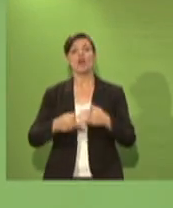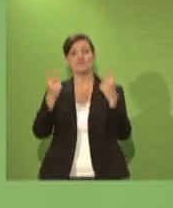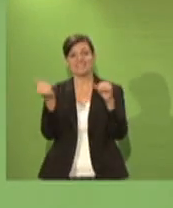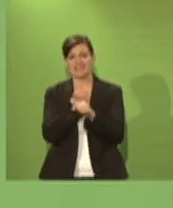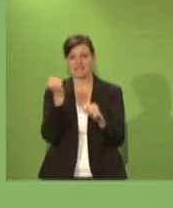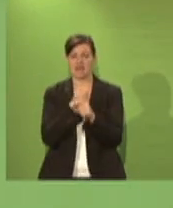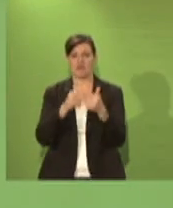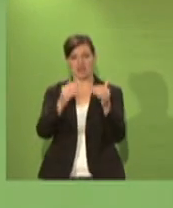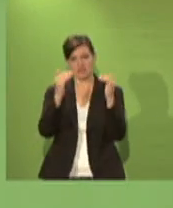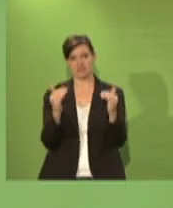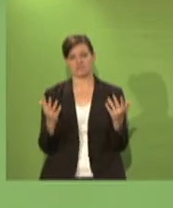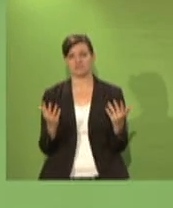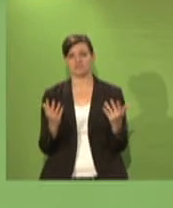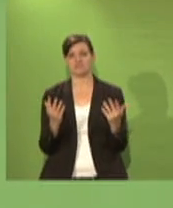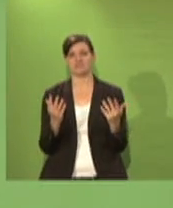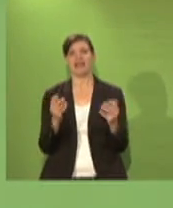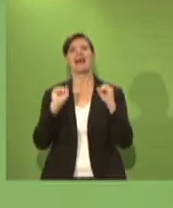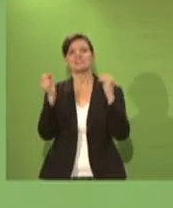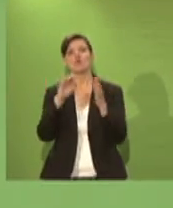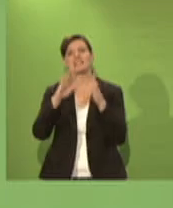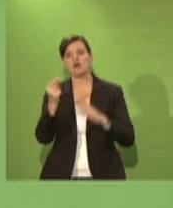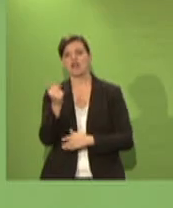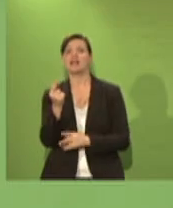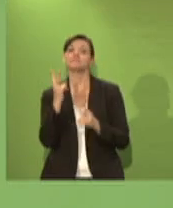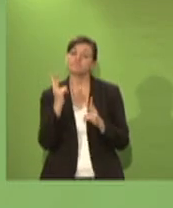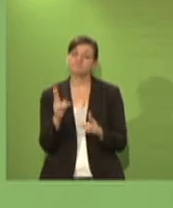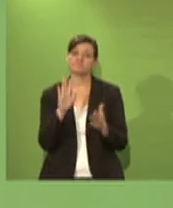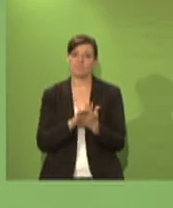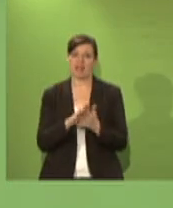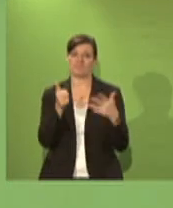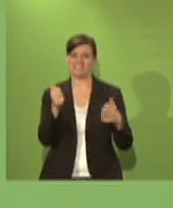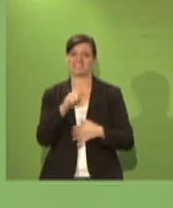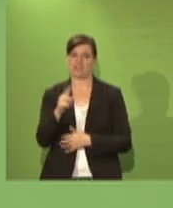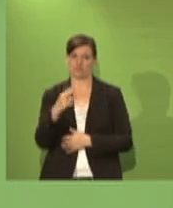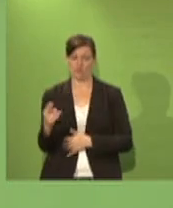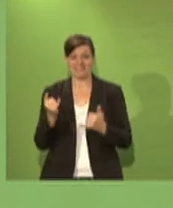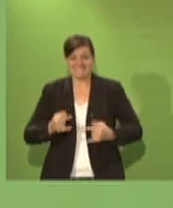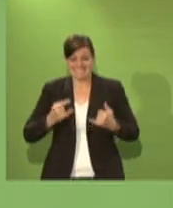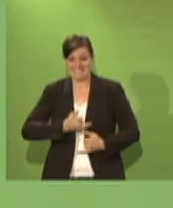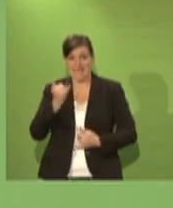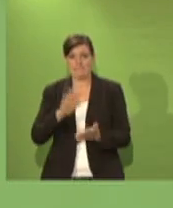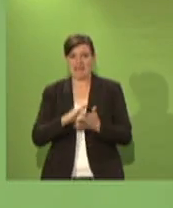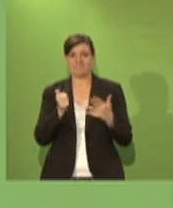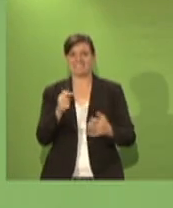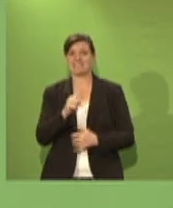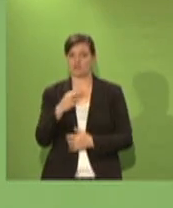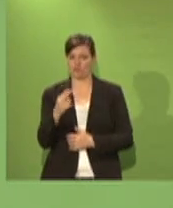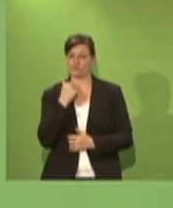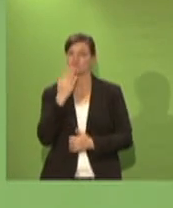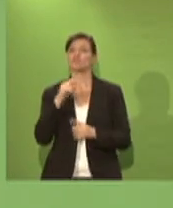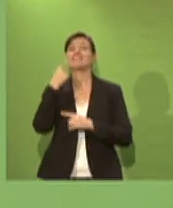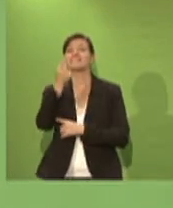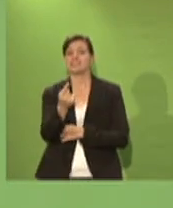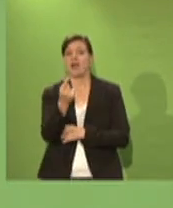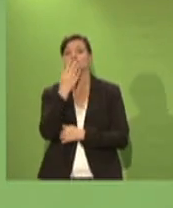Öffentlichkeitsarbeit, seht ihr, den Aktionshaushalt immer noch bei 60.000 Euro. Der bleibt jetzt auch erstmal dieses Jahr noch bei 60.000 Euro, aber ich, wie gesagt, ich möchte das nächstes